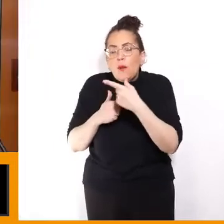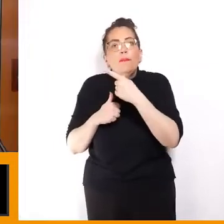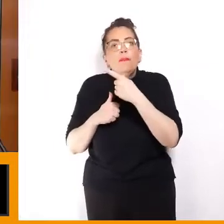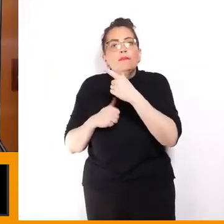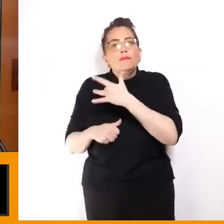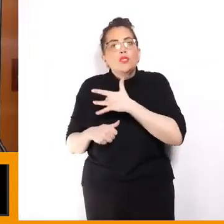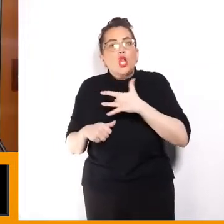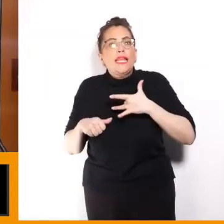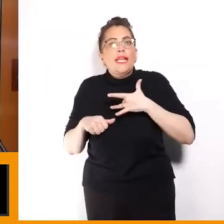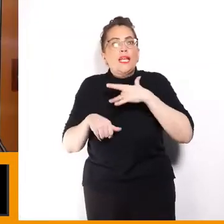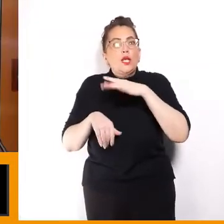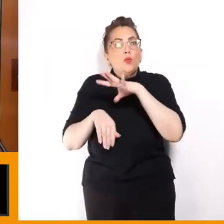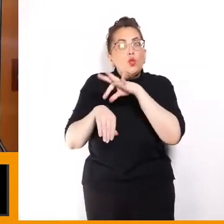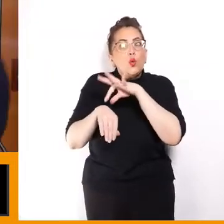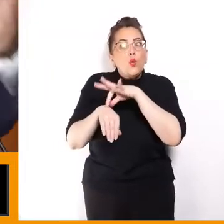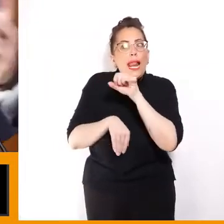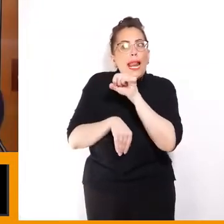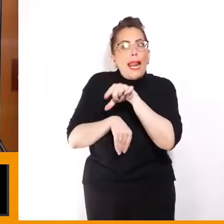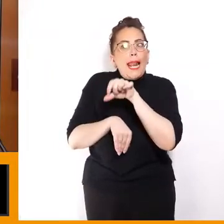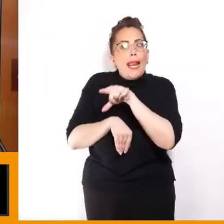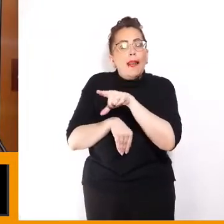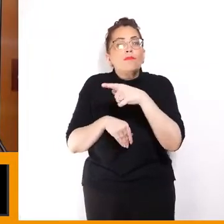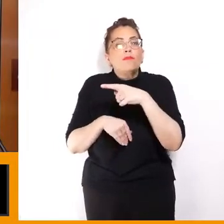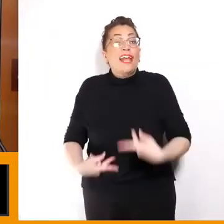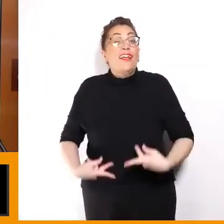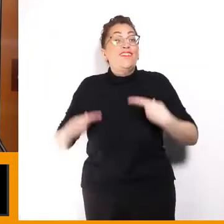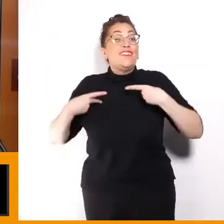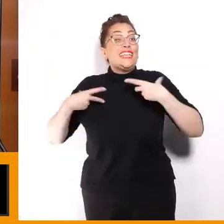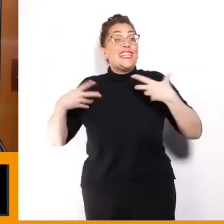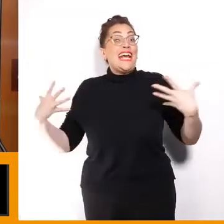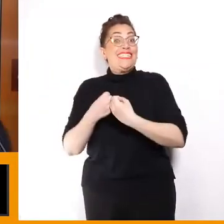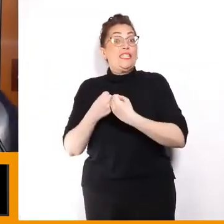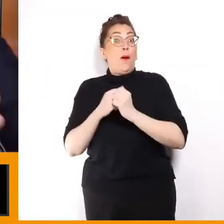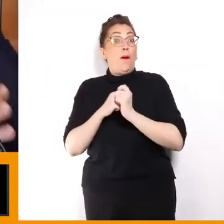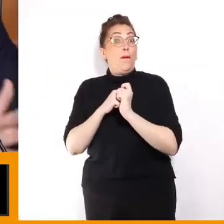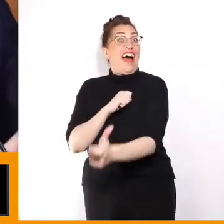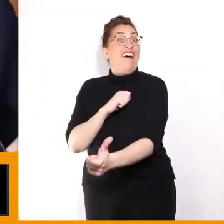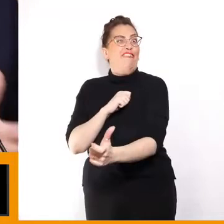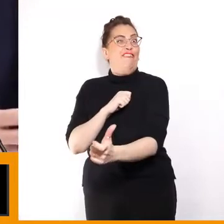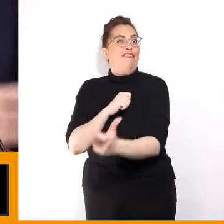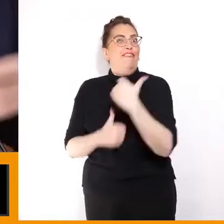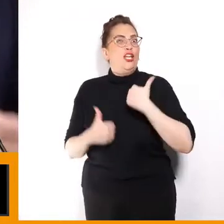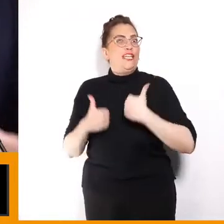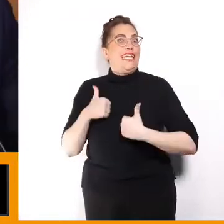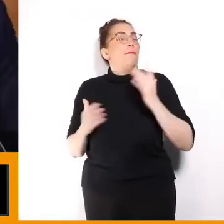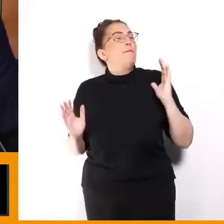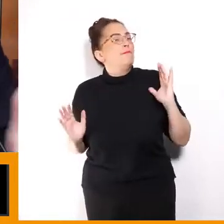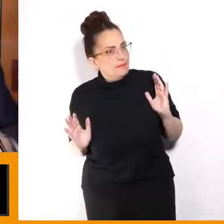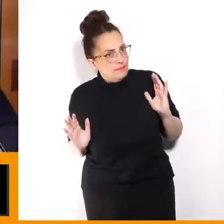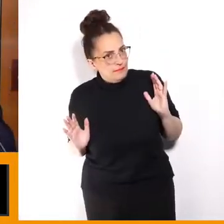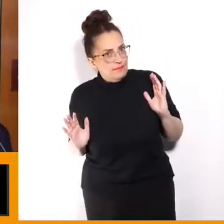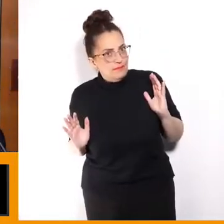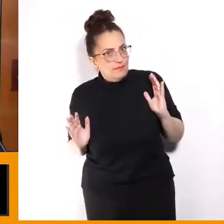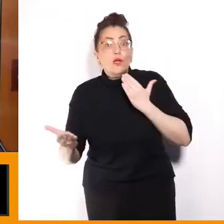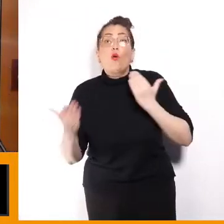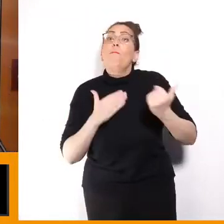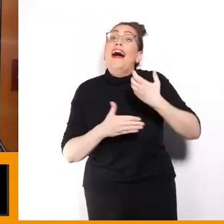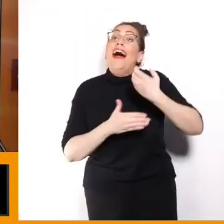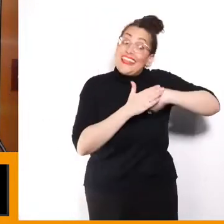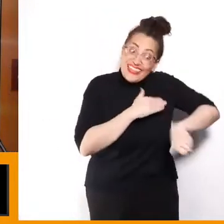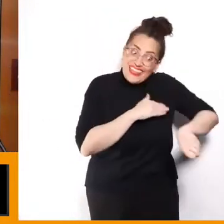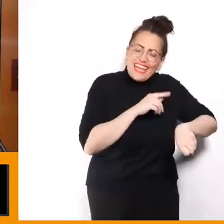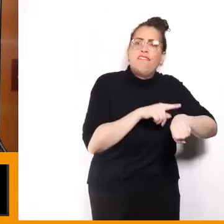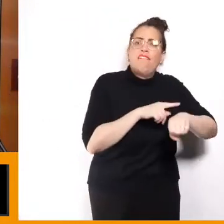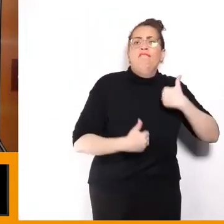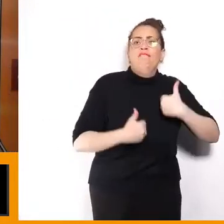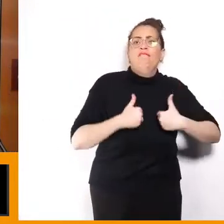Alors là, c'est plus peut-être autour des accidents de la vie, des handicaps liés aux accidents de la vie, qui est un peu différent de je dirais, l'handicap de naissance. Mais là aussi, on a une piste